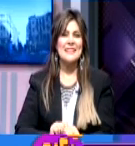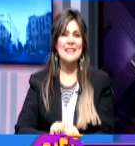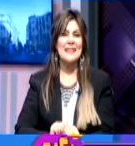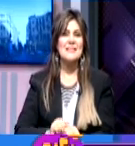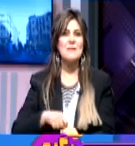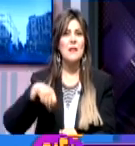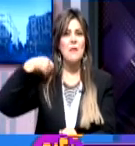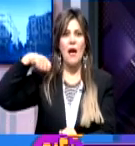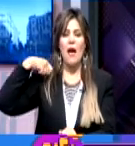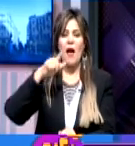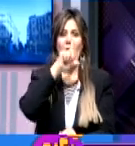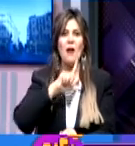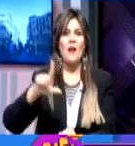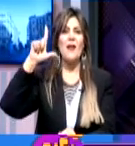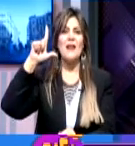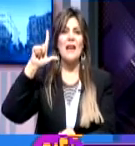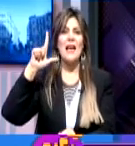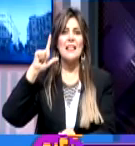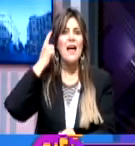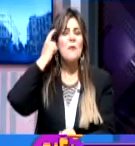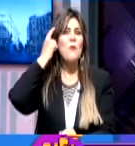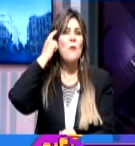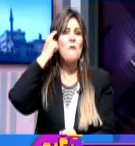قياده تكون عندها